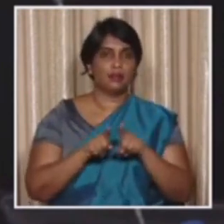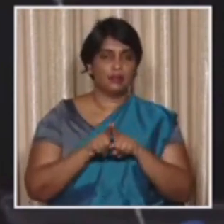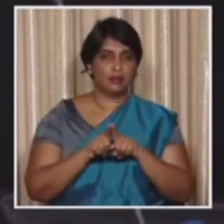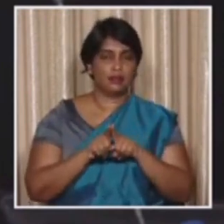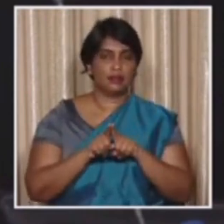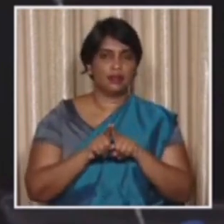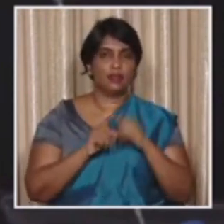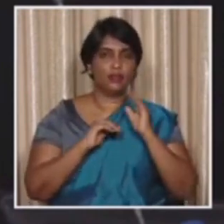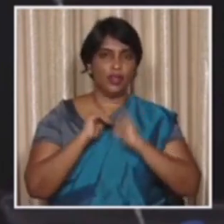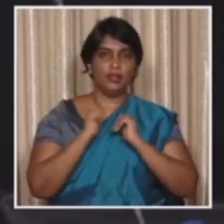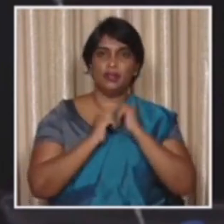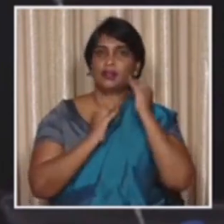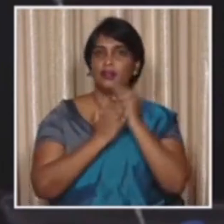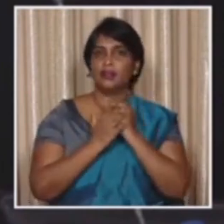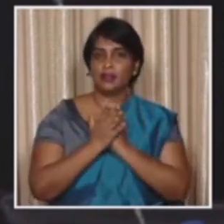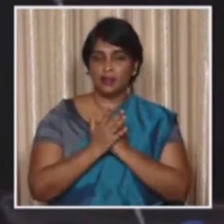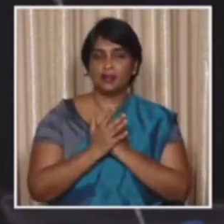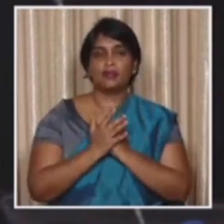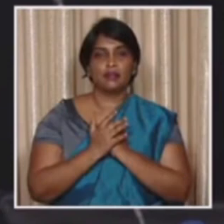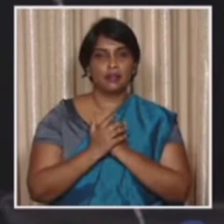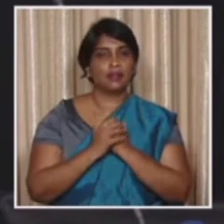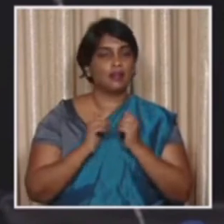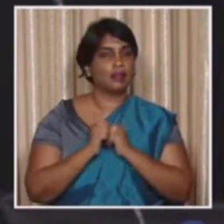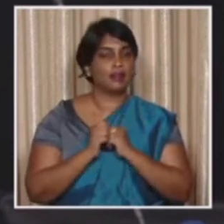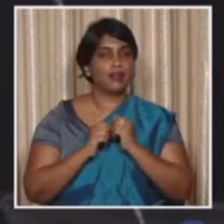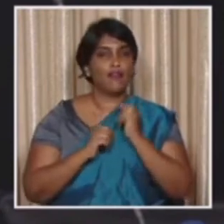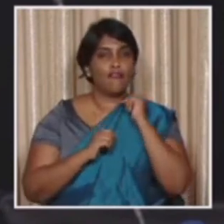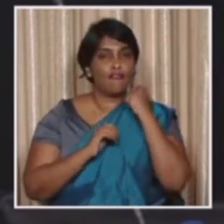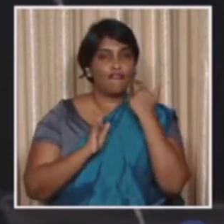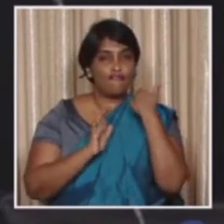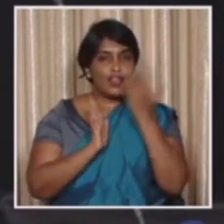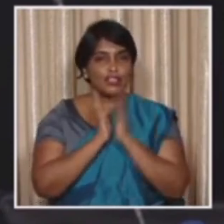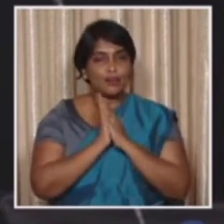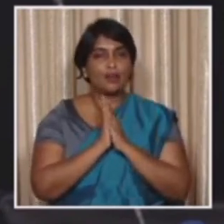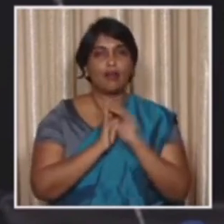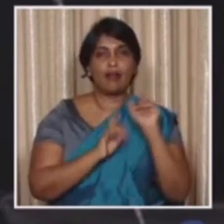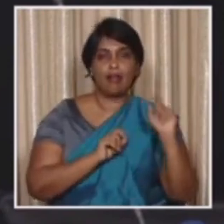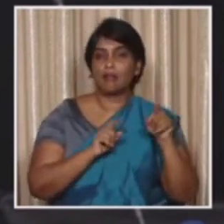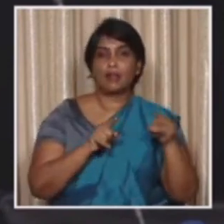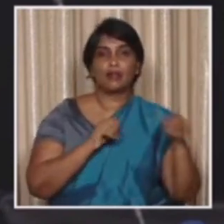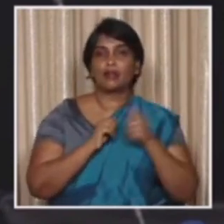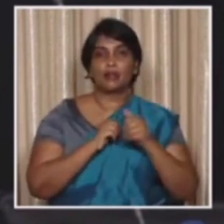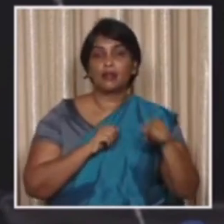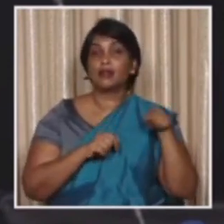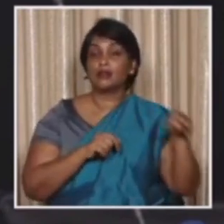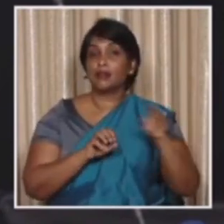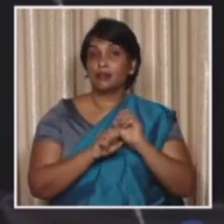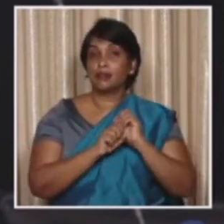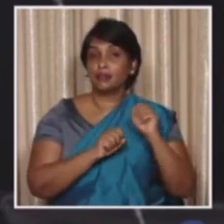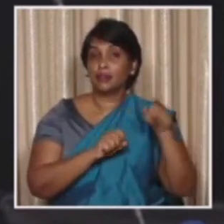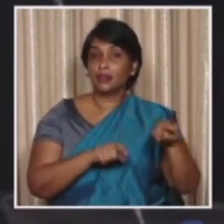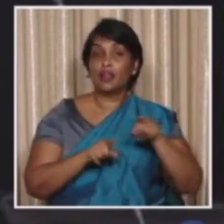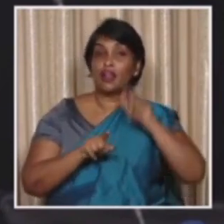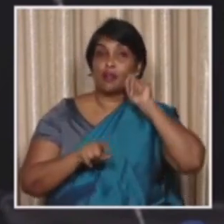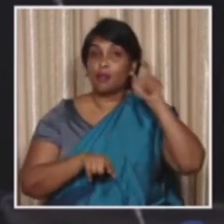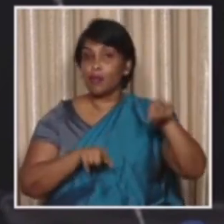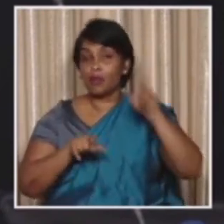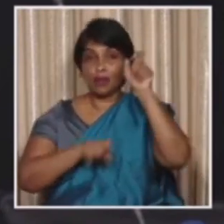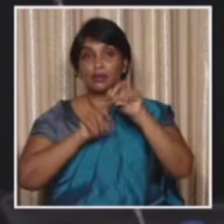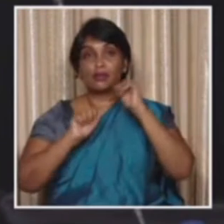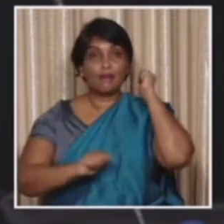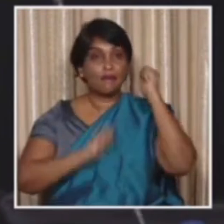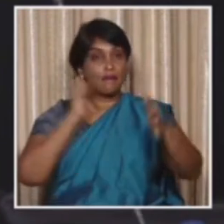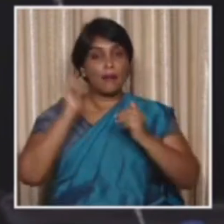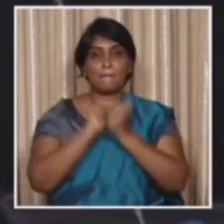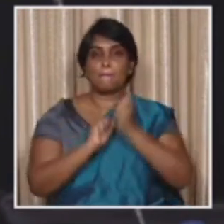account kira. Fake account itu kan pawat tuh agni aman nih beberapa. Ya fake account itu keng, tawa mini sunta abal aja gahana,